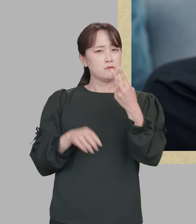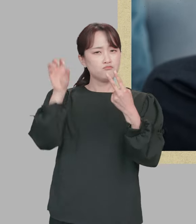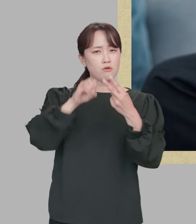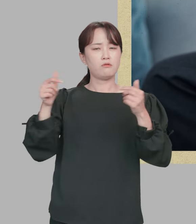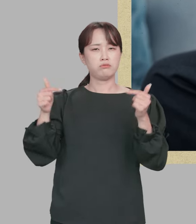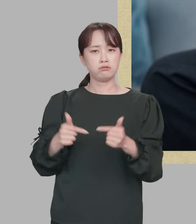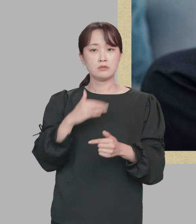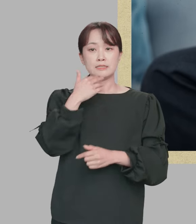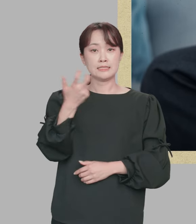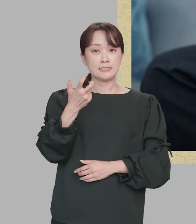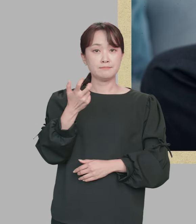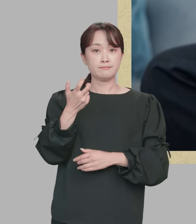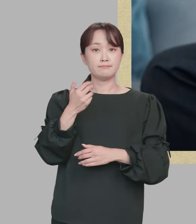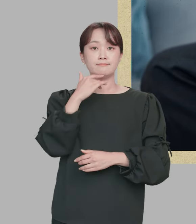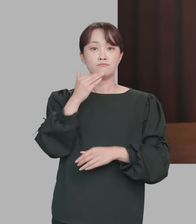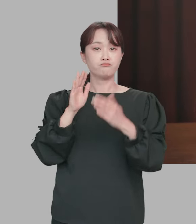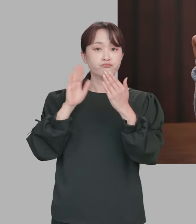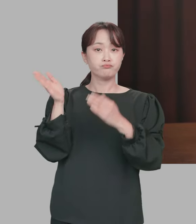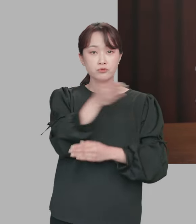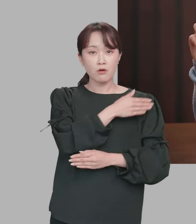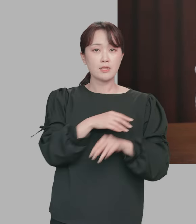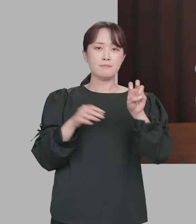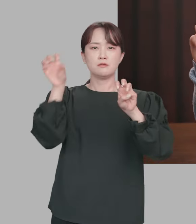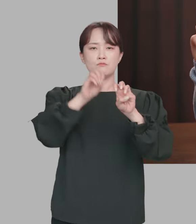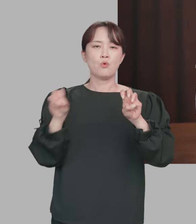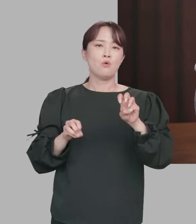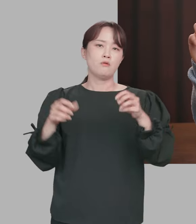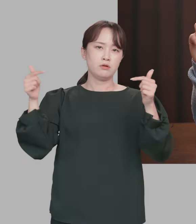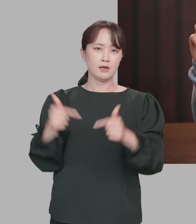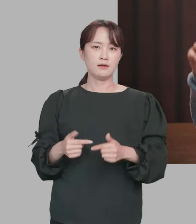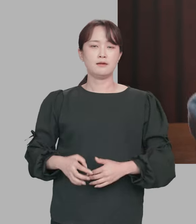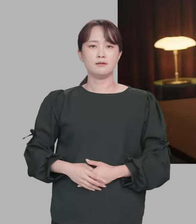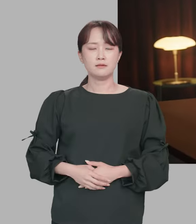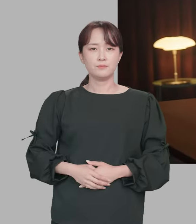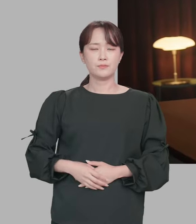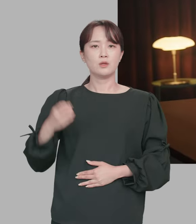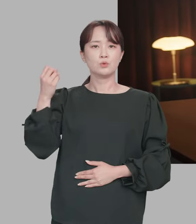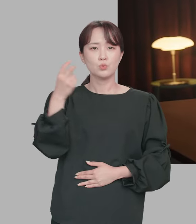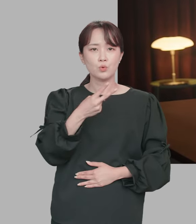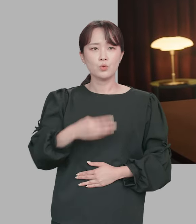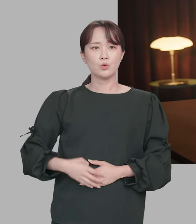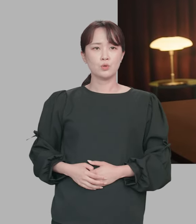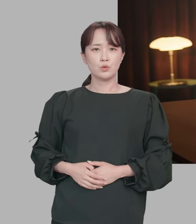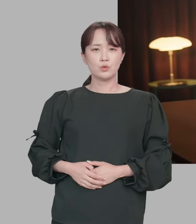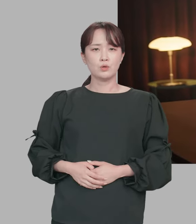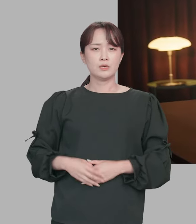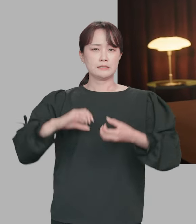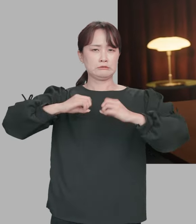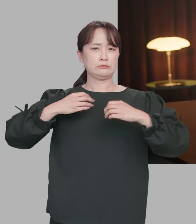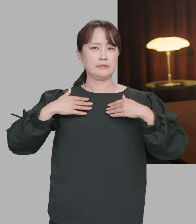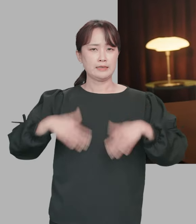70세 이후부터는 젊은 층에 비해 30% 이상 감소된다고 합니다. 또한 이러한